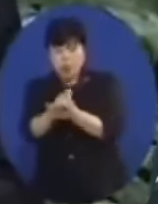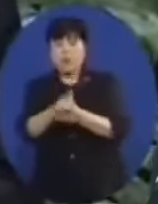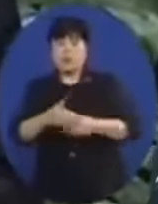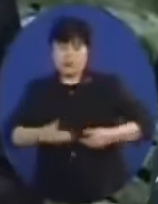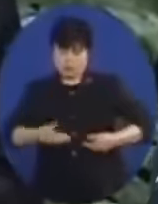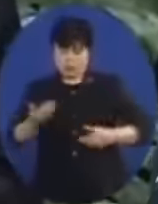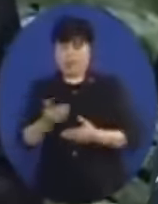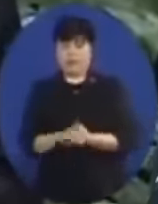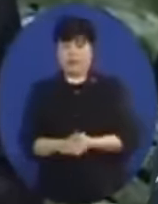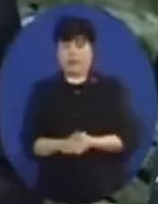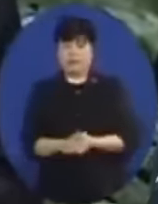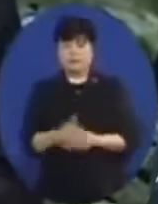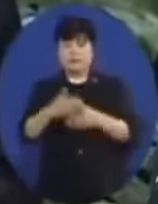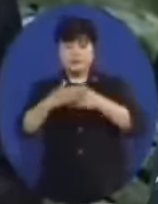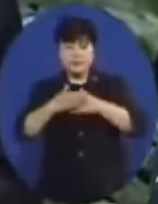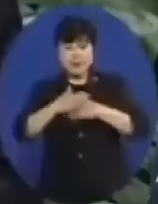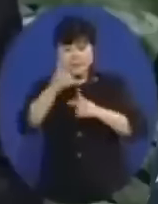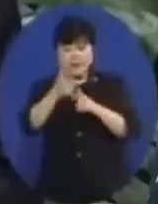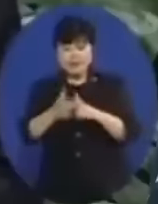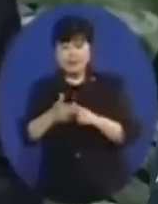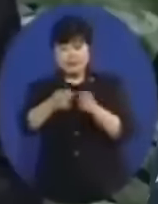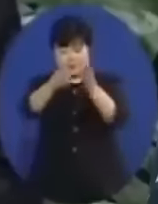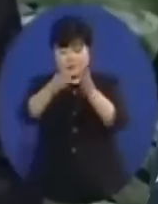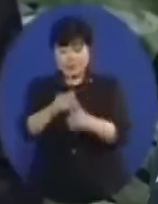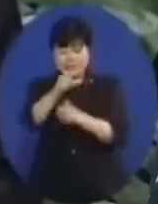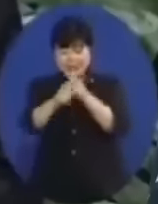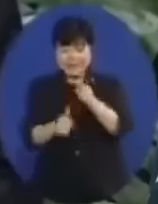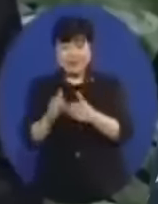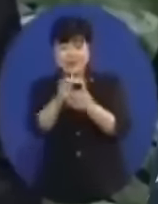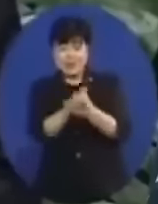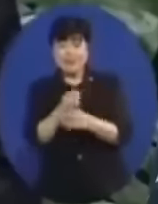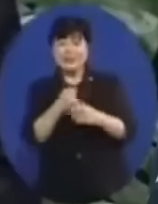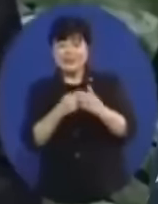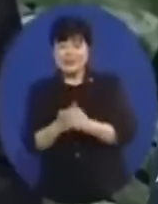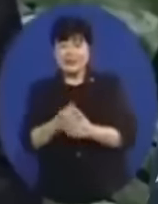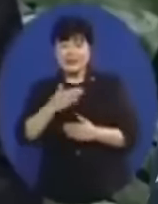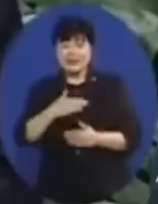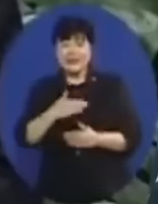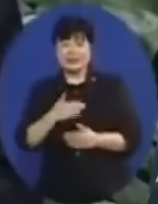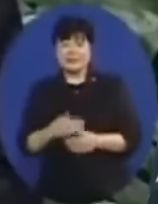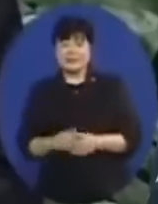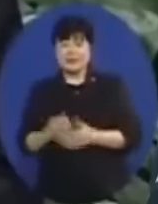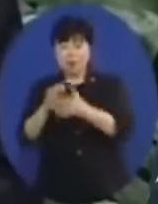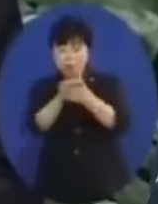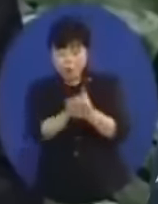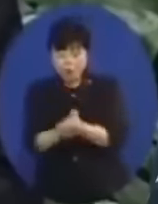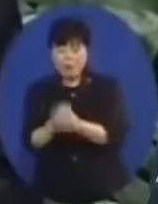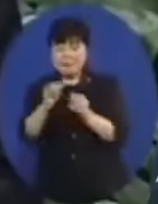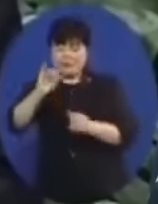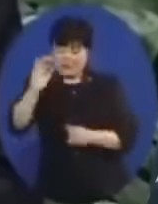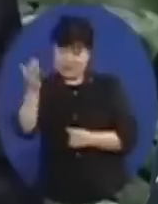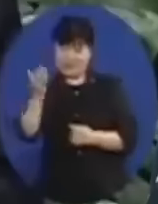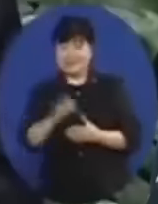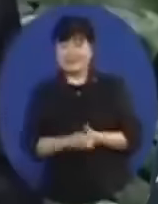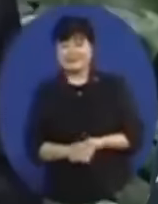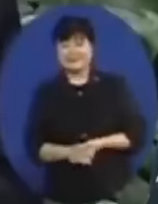것입니다. 내가 예수님을 통해서 하나님과 화목했은지 나는 화목하는 사람이